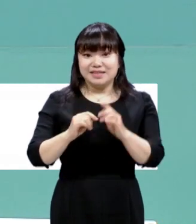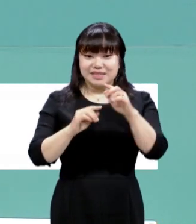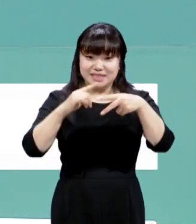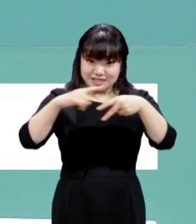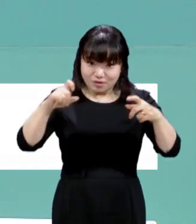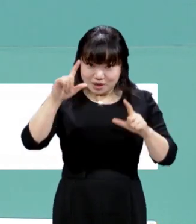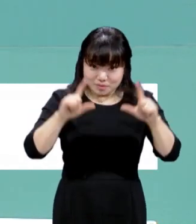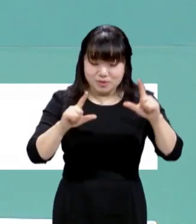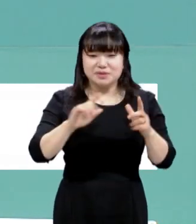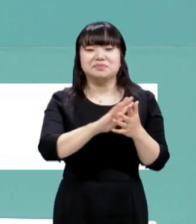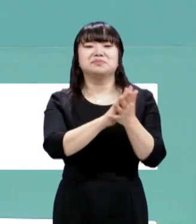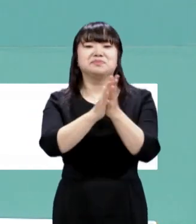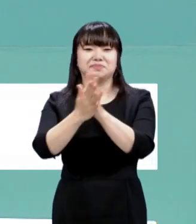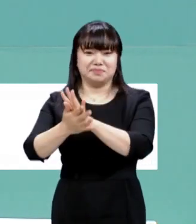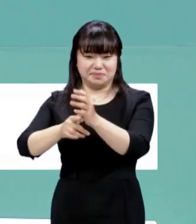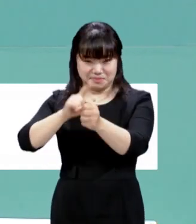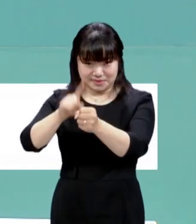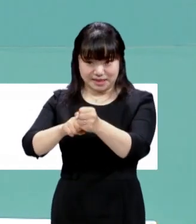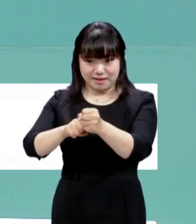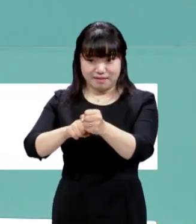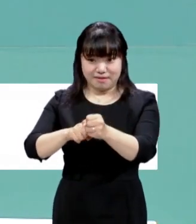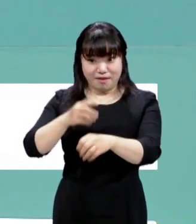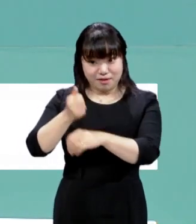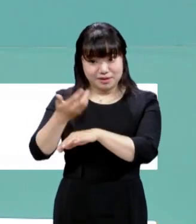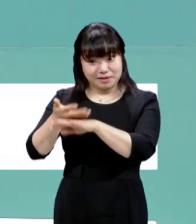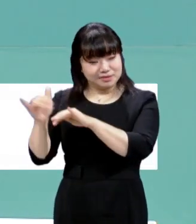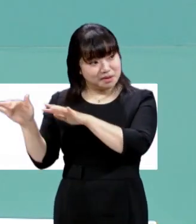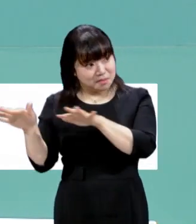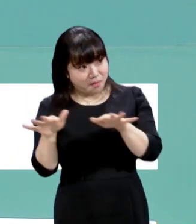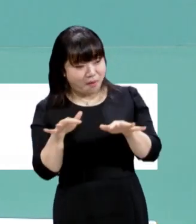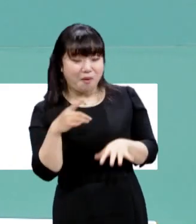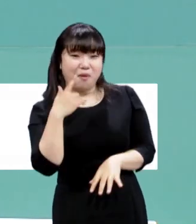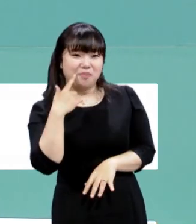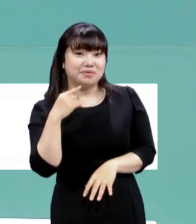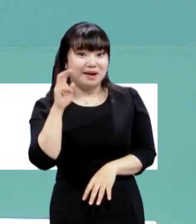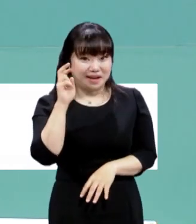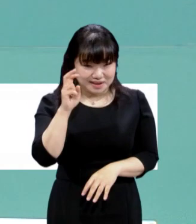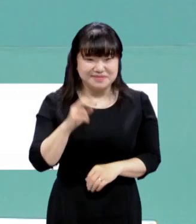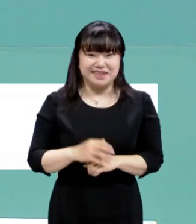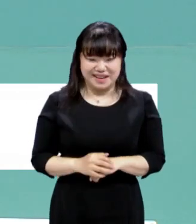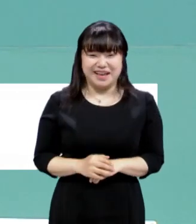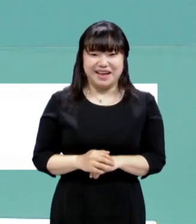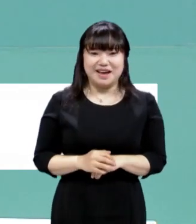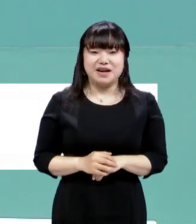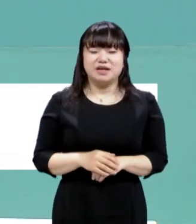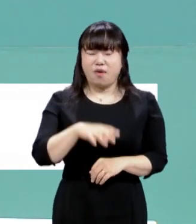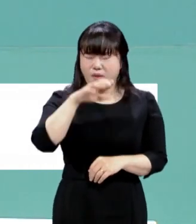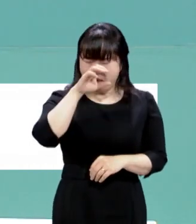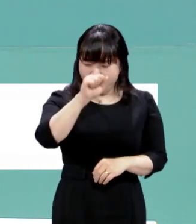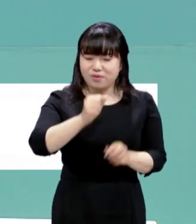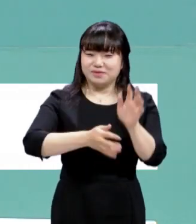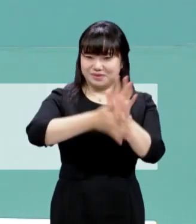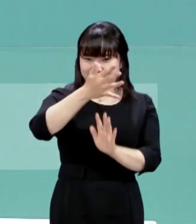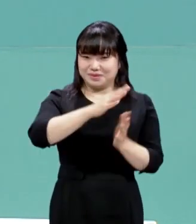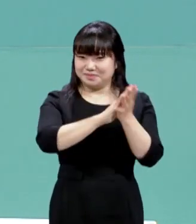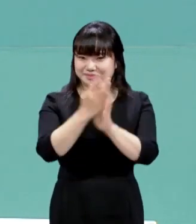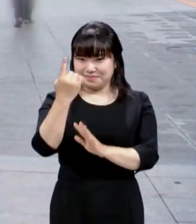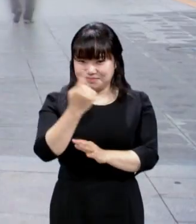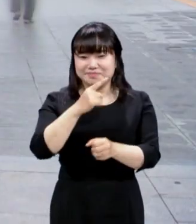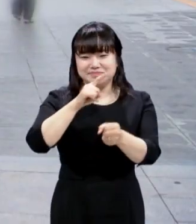만든다고 하면 마 용서 기부 없겠습니까 자는 그러한 명품도시 서대문을 꼭 만들겠습니다